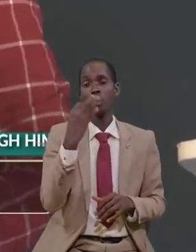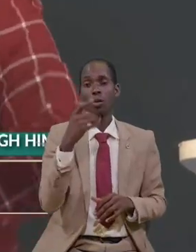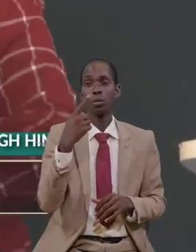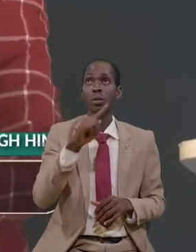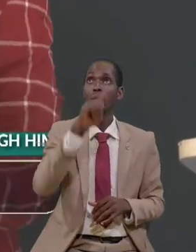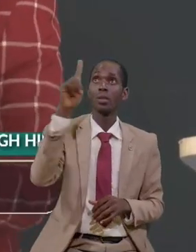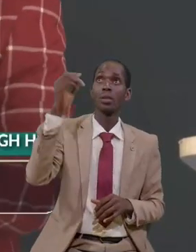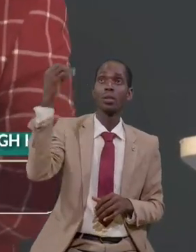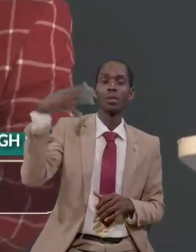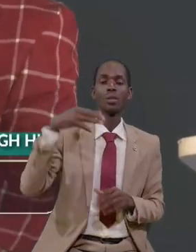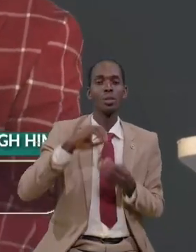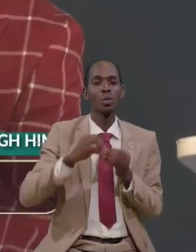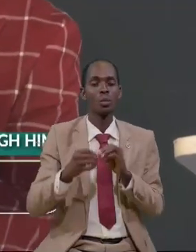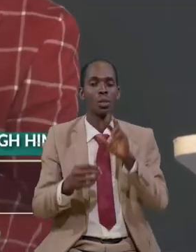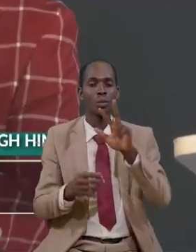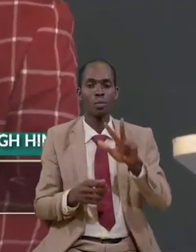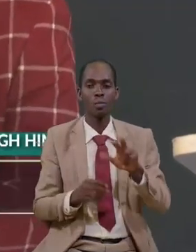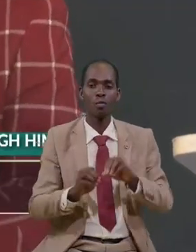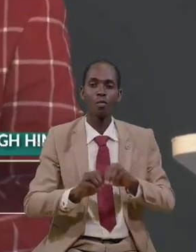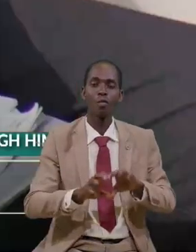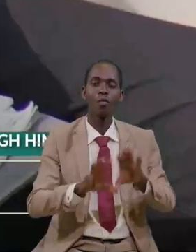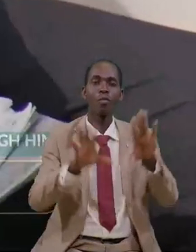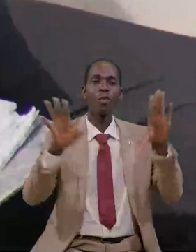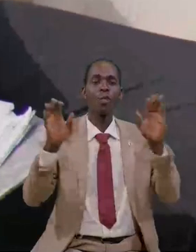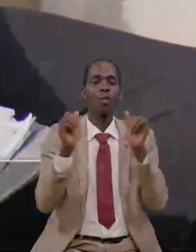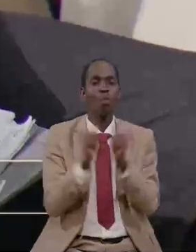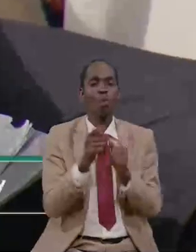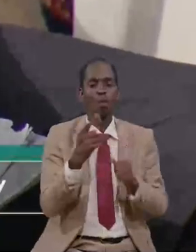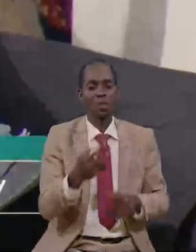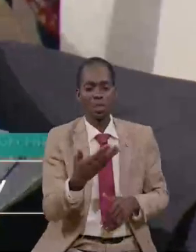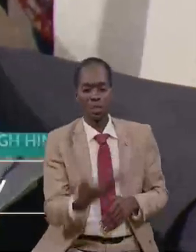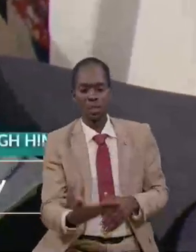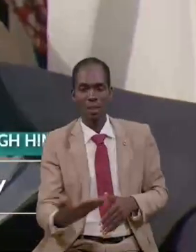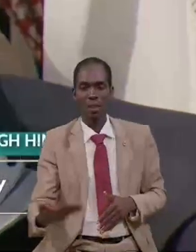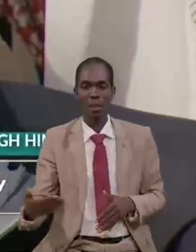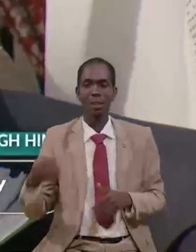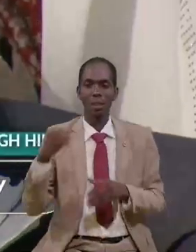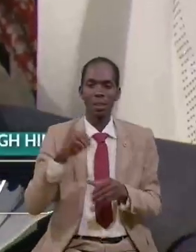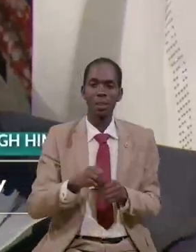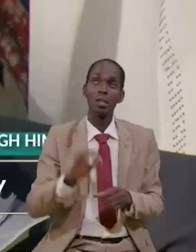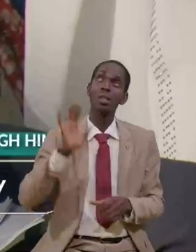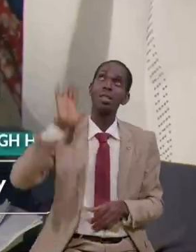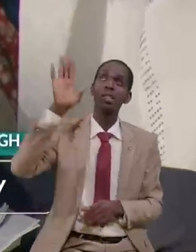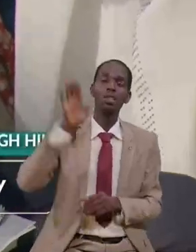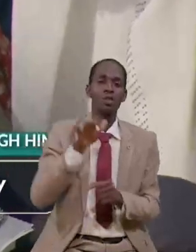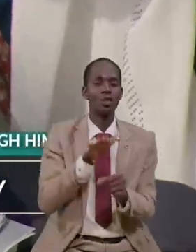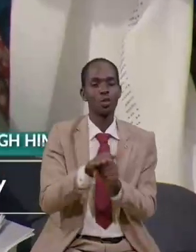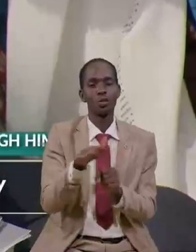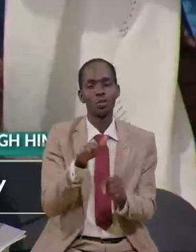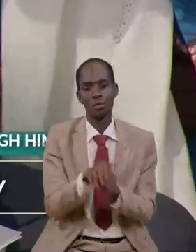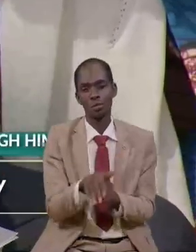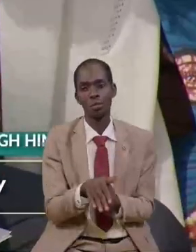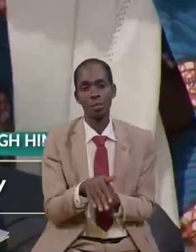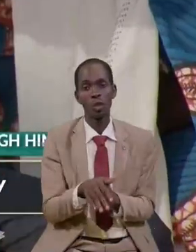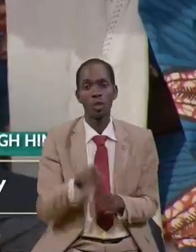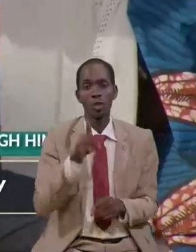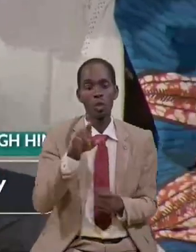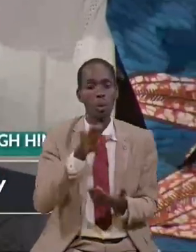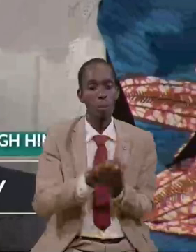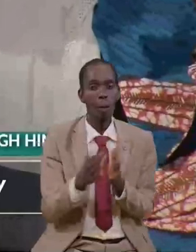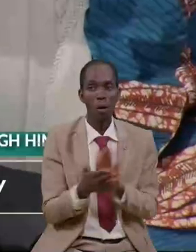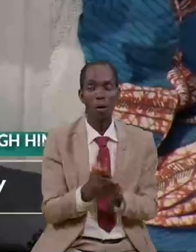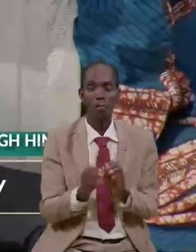la lueur du soleil. Le troisième, vous brillez avec les ressources de sa suffisance. Vous venez à